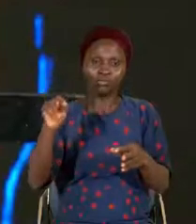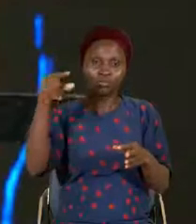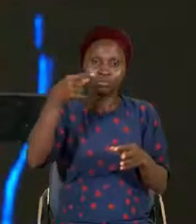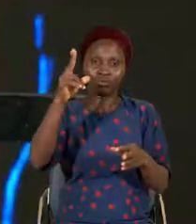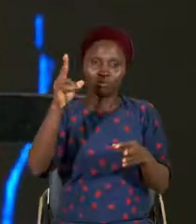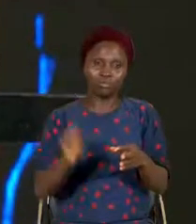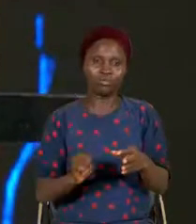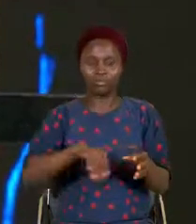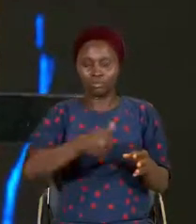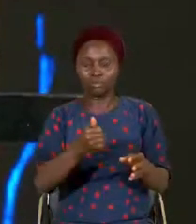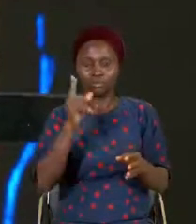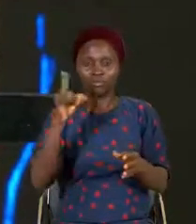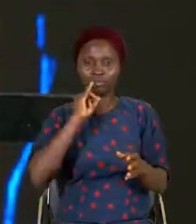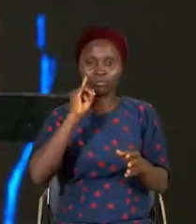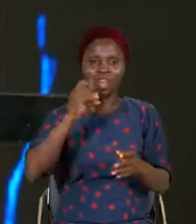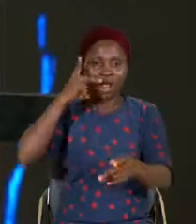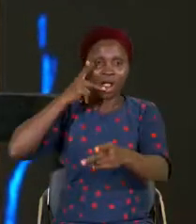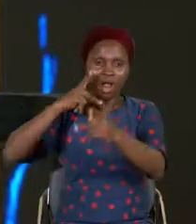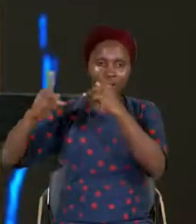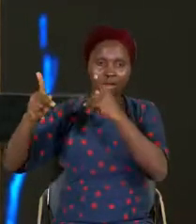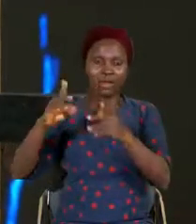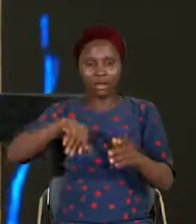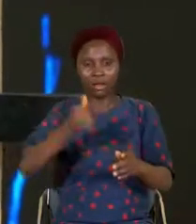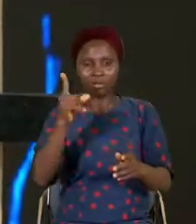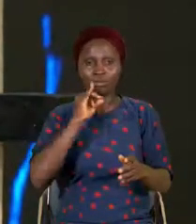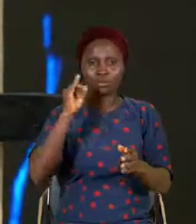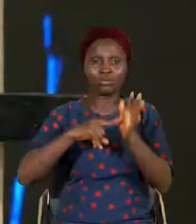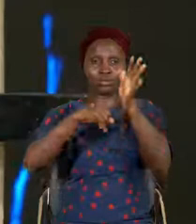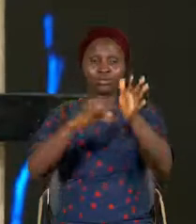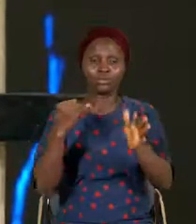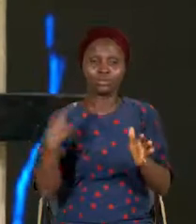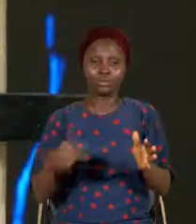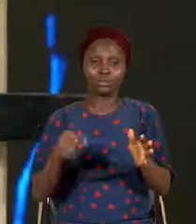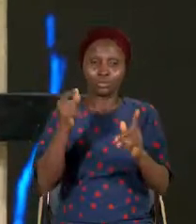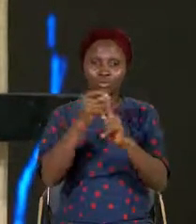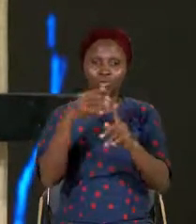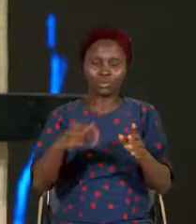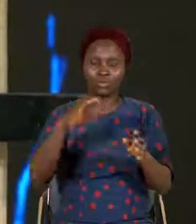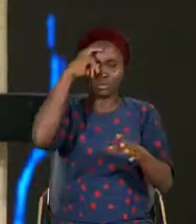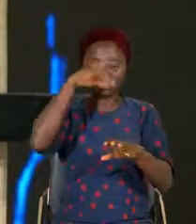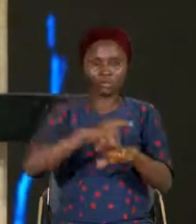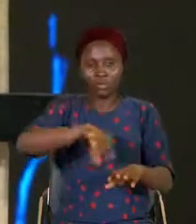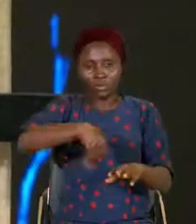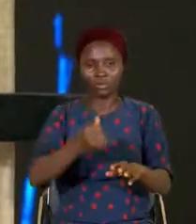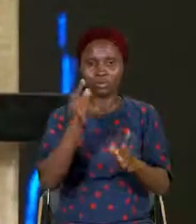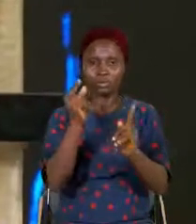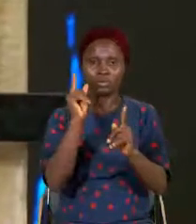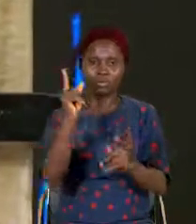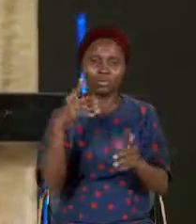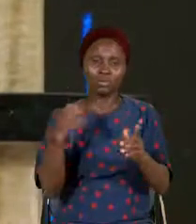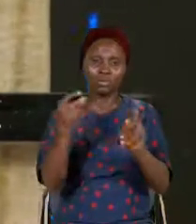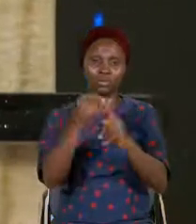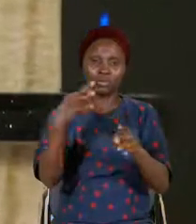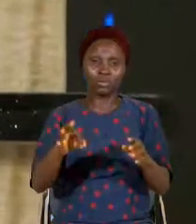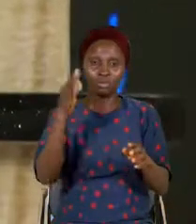autre et prophétise, un autre interprète, et un autre manifeste la parole de la sagesse, un autre manifeste la parole